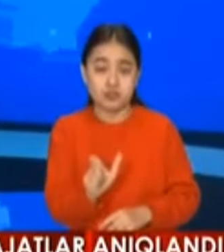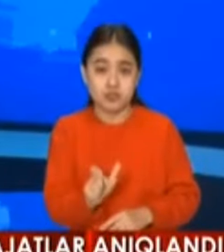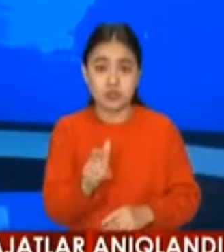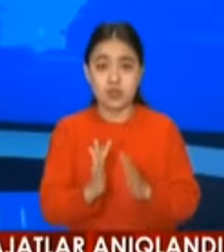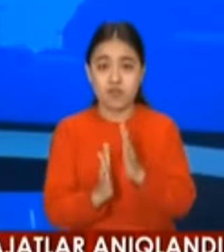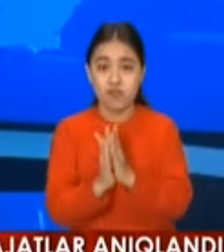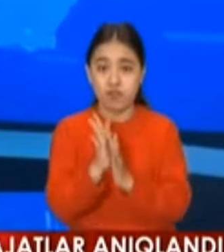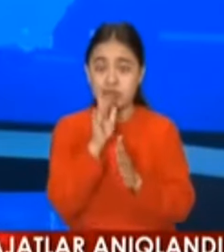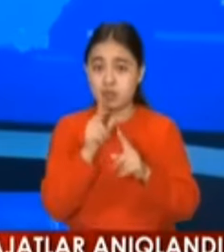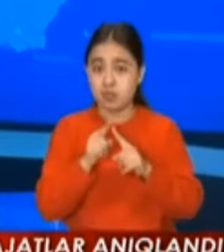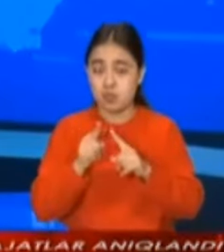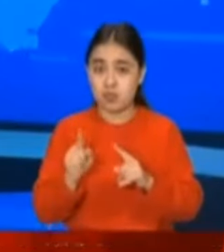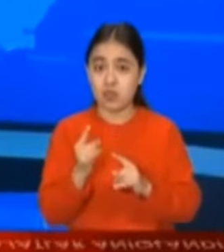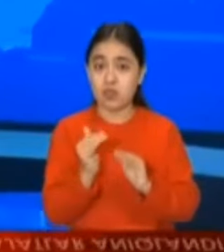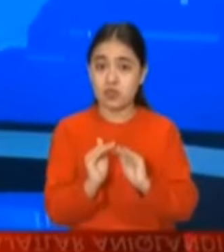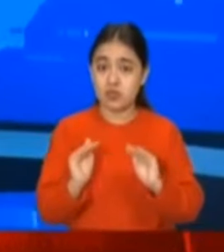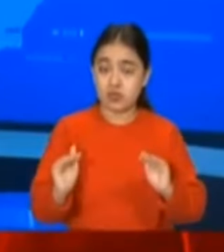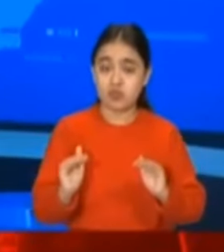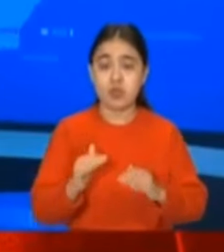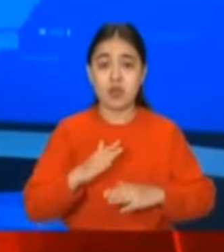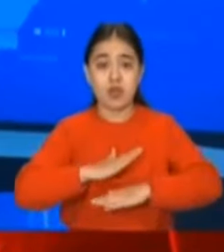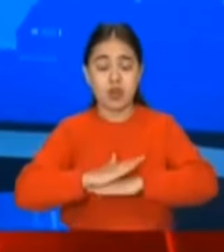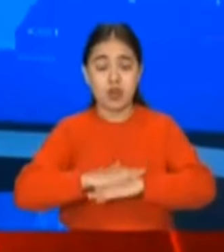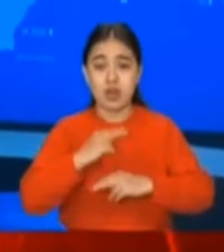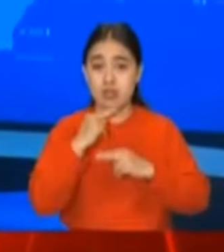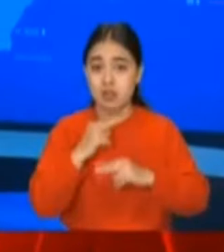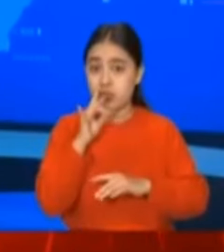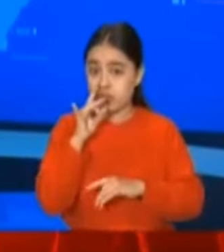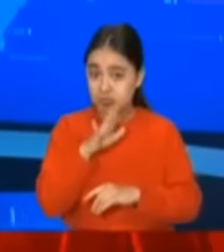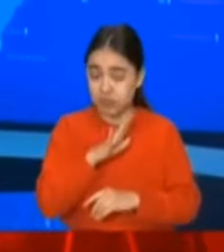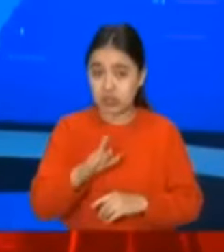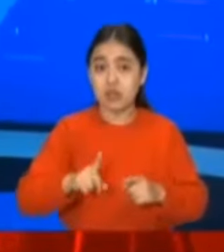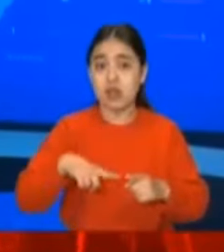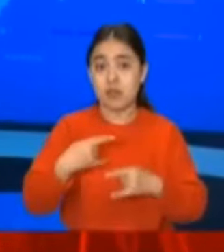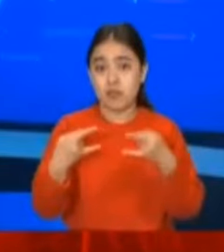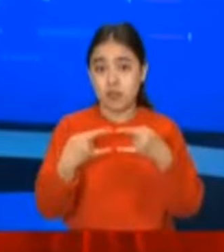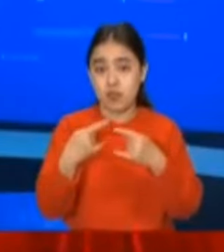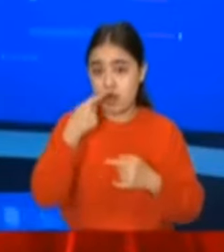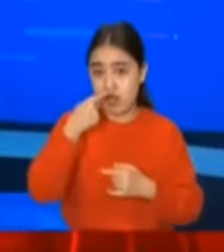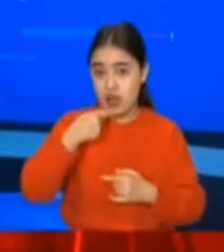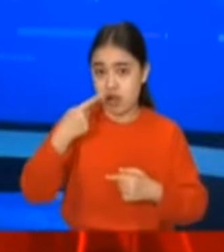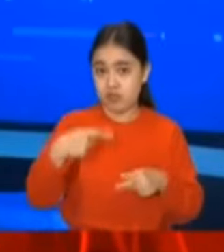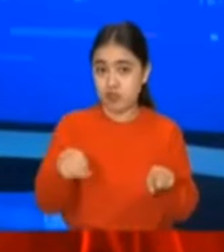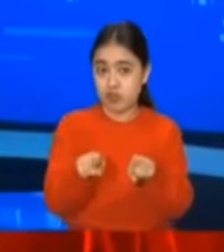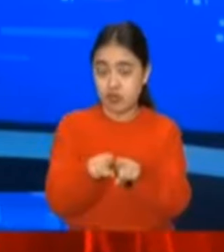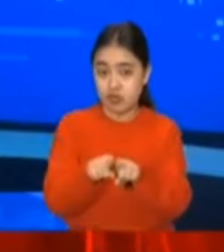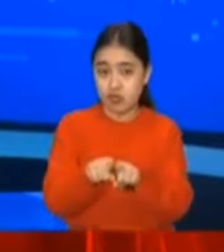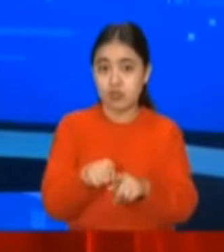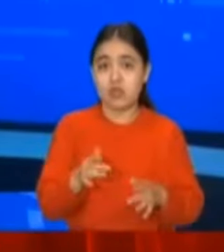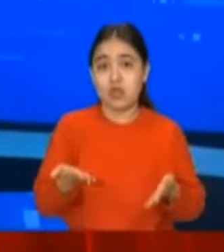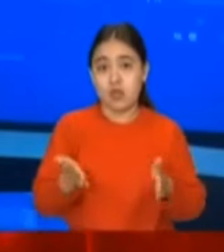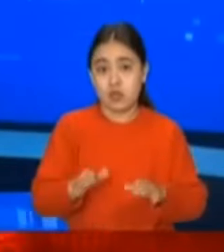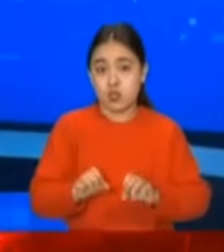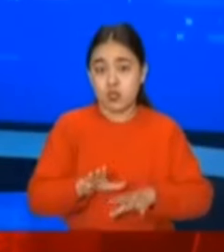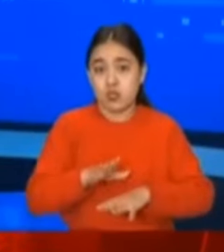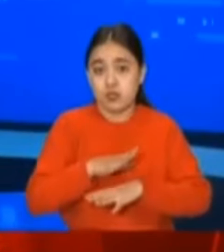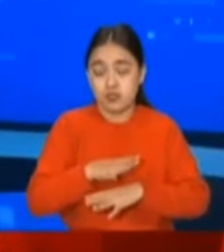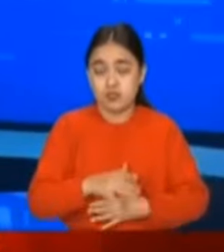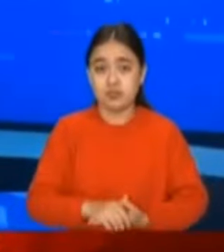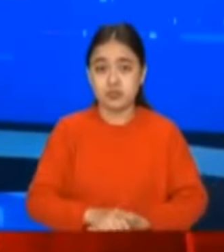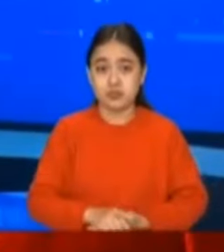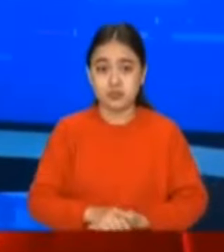O'spirin davridagi farzandingizni yurish-turishiga e'tibor qaratmas ekansiz, navbatdagi lavha qahramonlari kabi qo'l qovushtirib qolishingiz hech gap